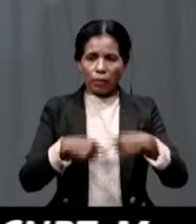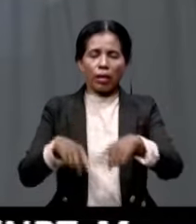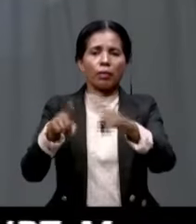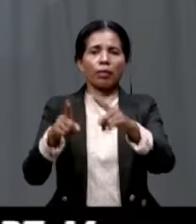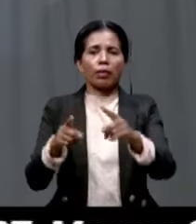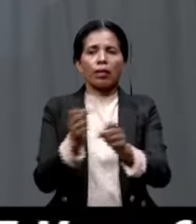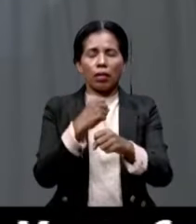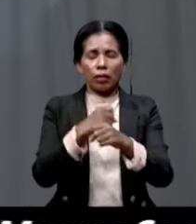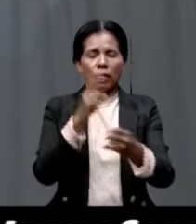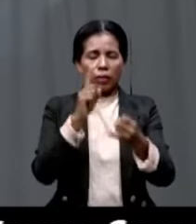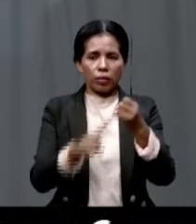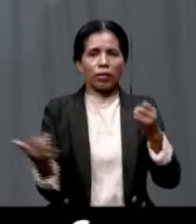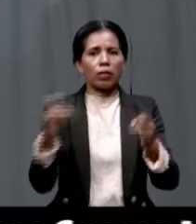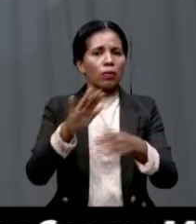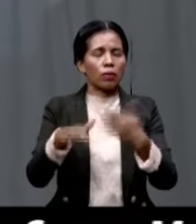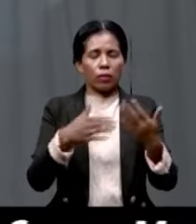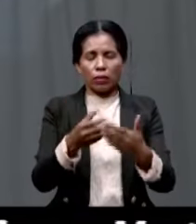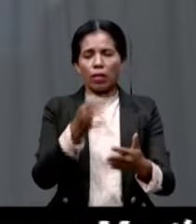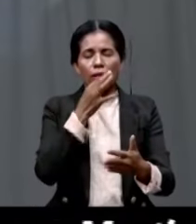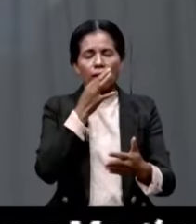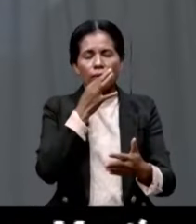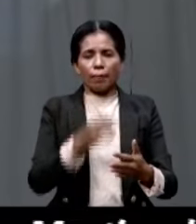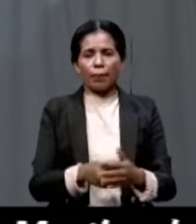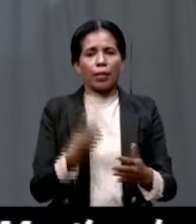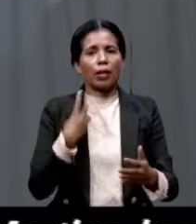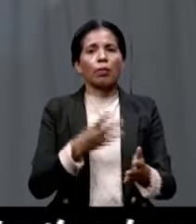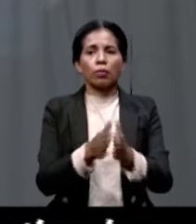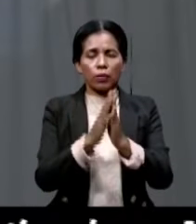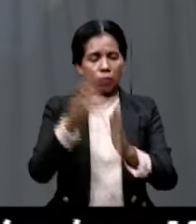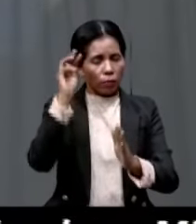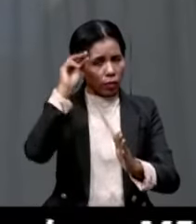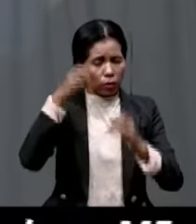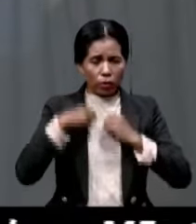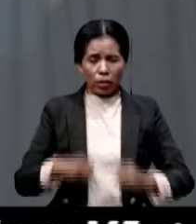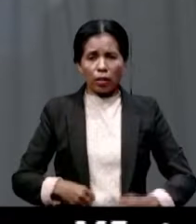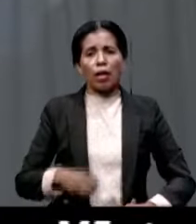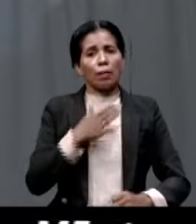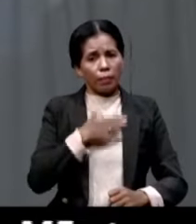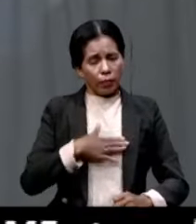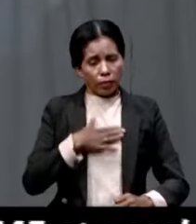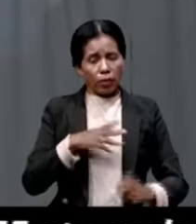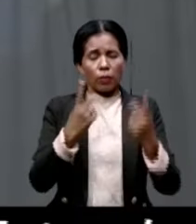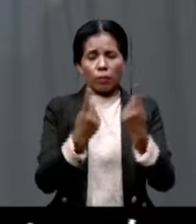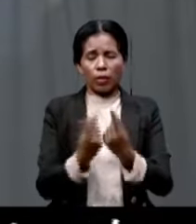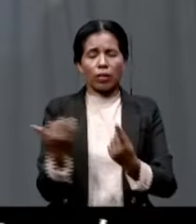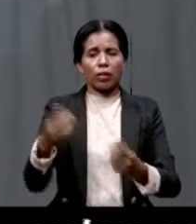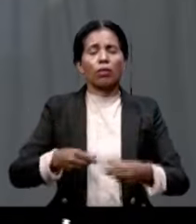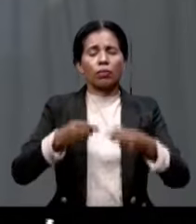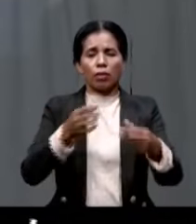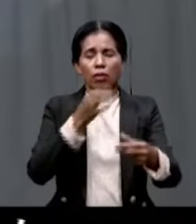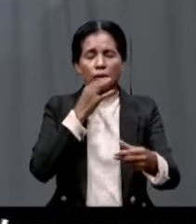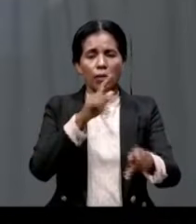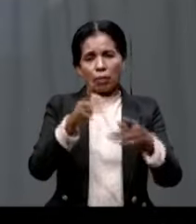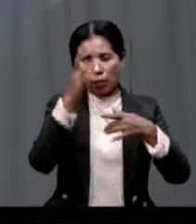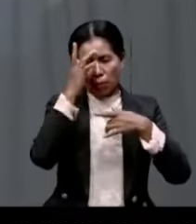então halo to iku sira hoto ne nida makatu hanga hang ne bema husu ba ministério saúde favori da quando companhia sira quando for hamba paciente